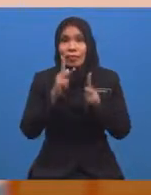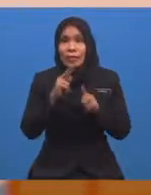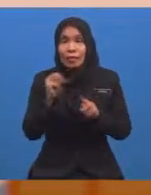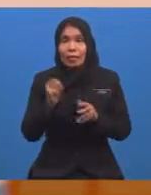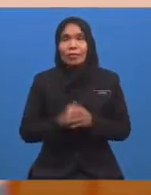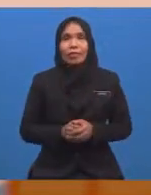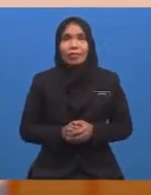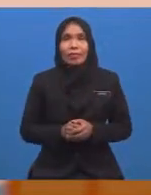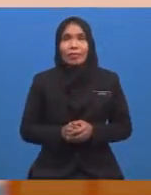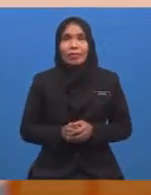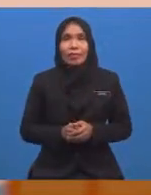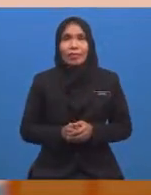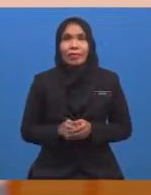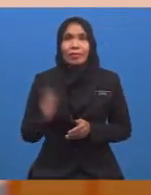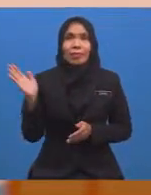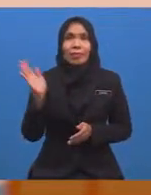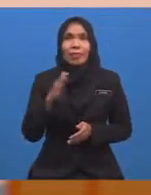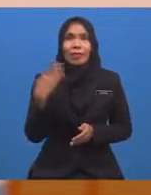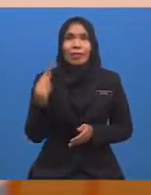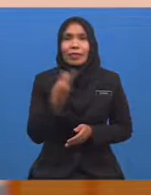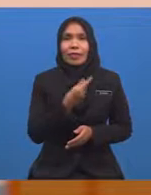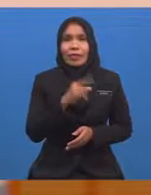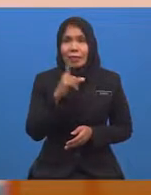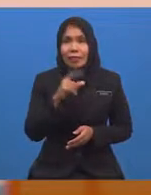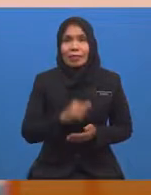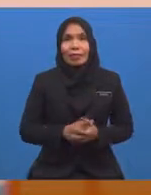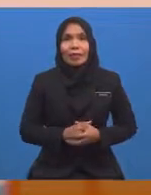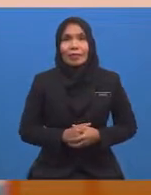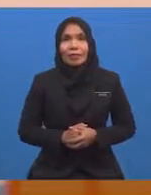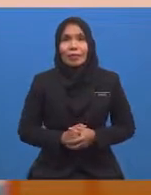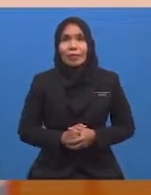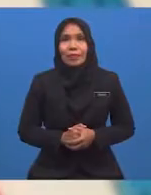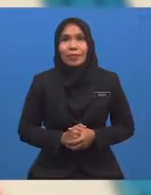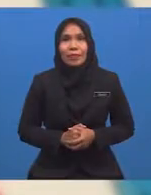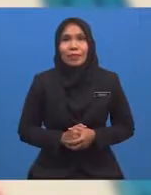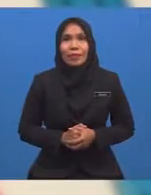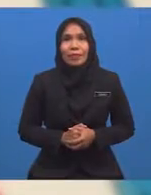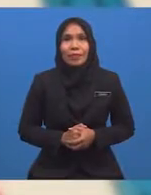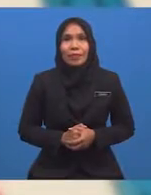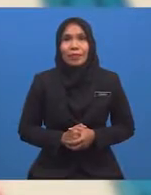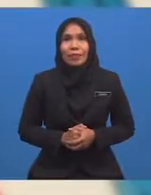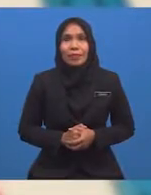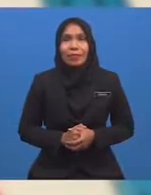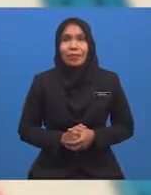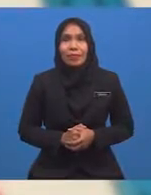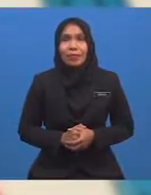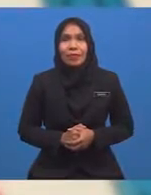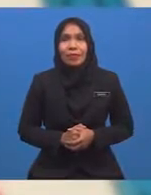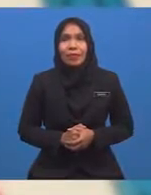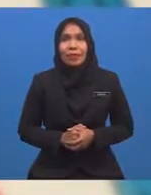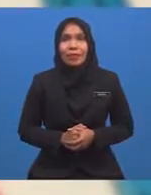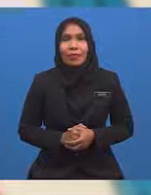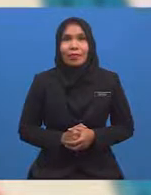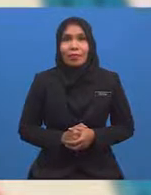Mari kita lihat contoh yang pertama Hai sila lihat nisbah